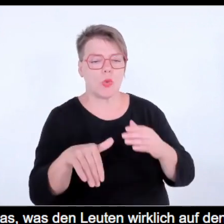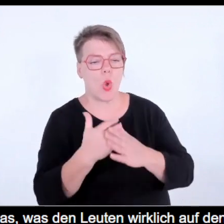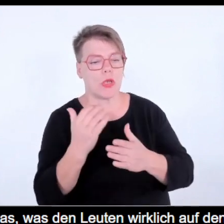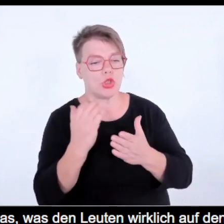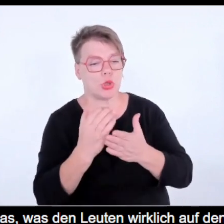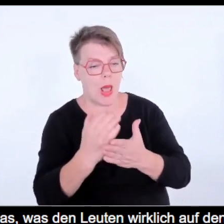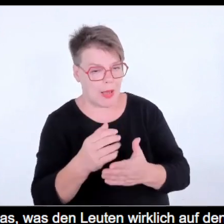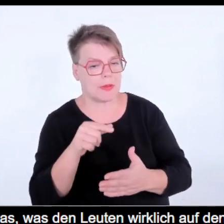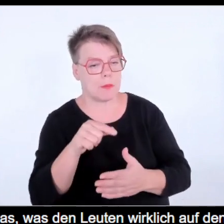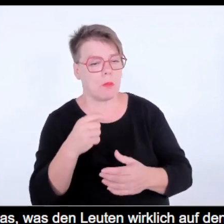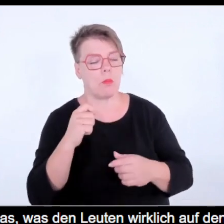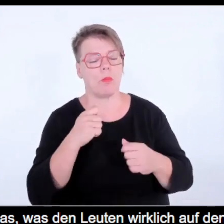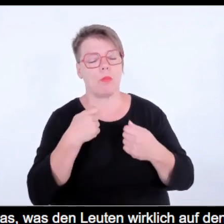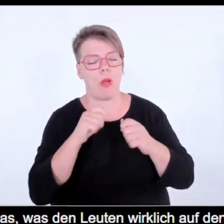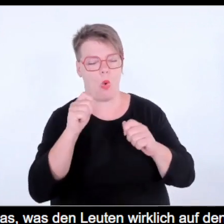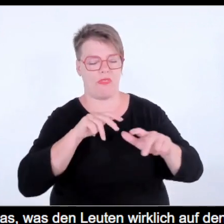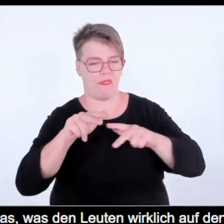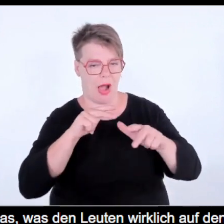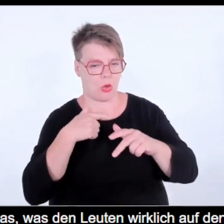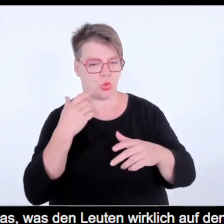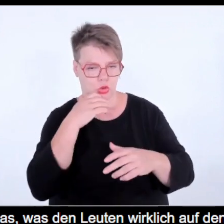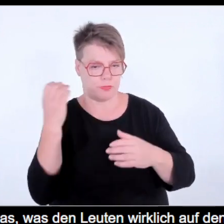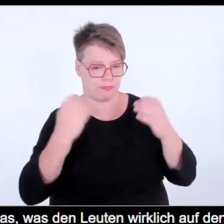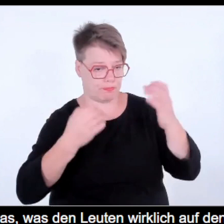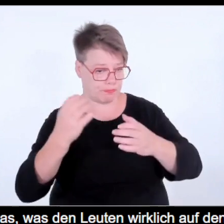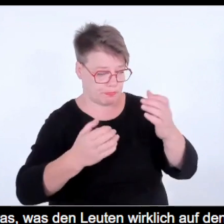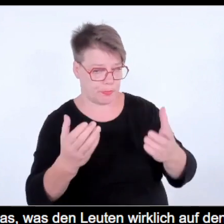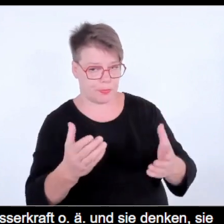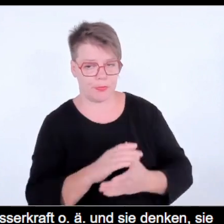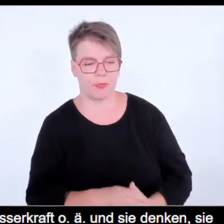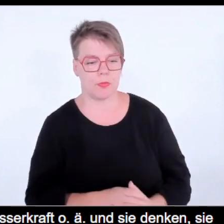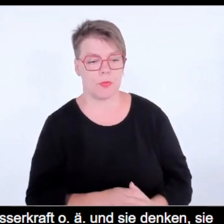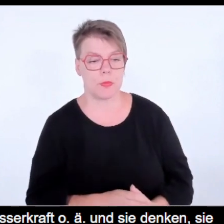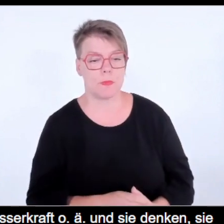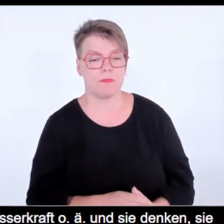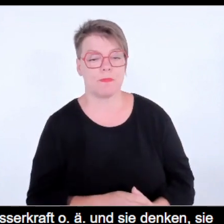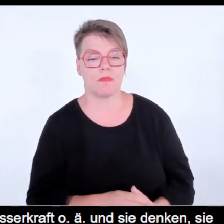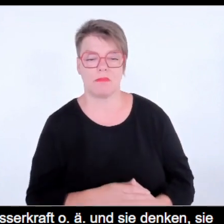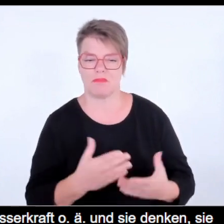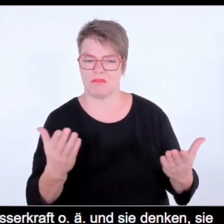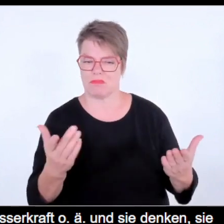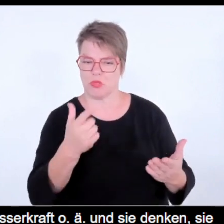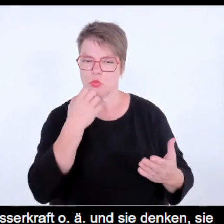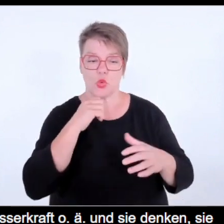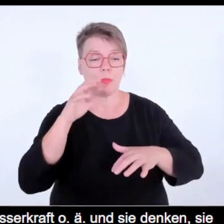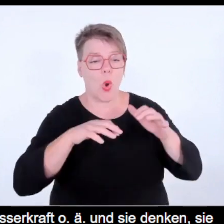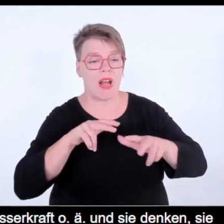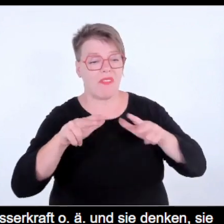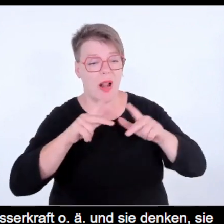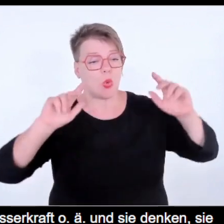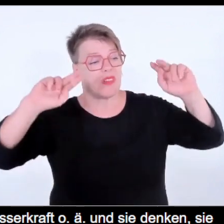Verwaltung zurückdrängen möchte? Die 100 Leute werden ja sicherlich was zu tun haben wollen. Die Bauverwaltung macht keine Bürokratie, sondern sie baut.